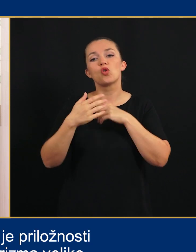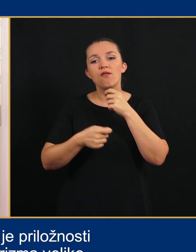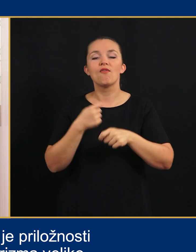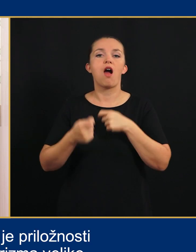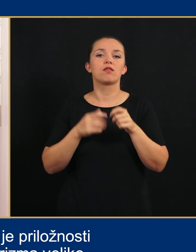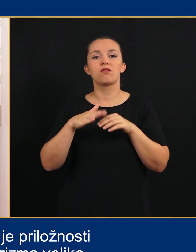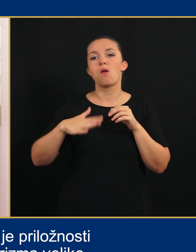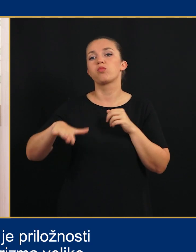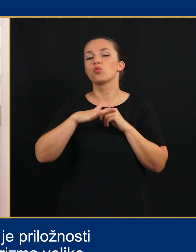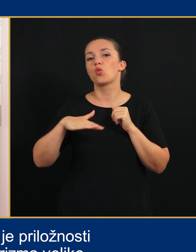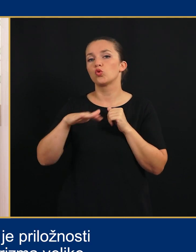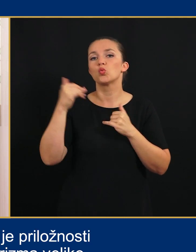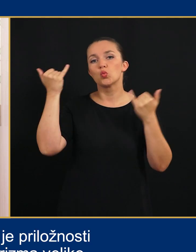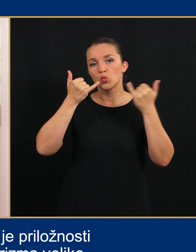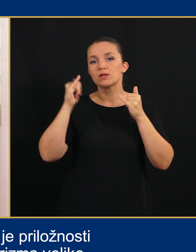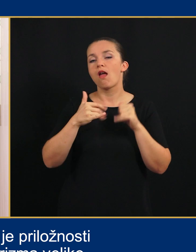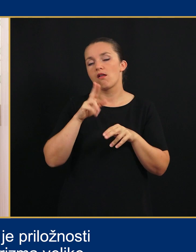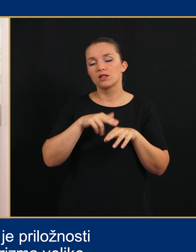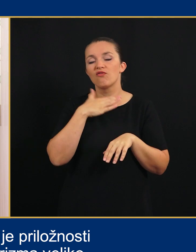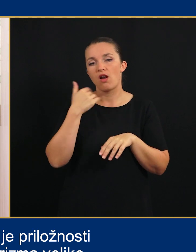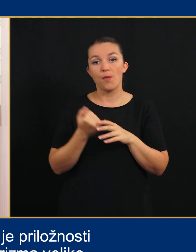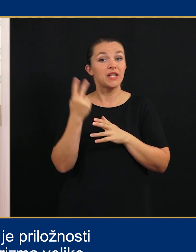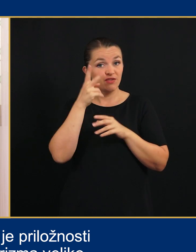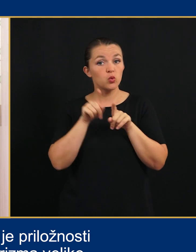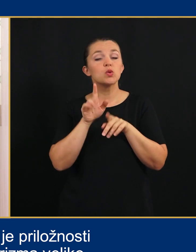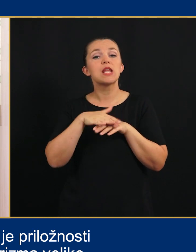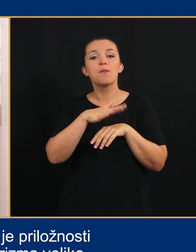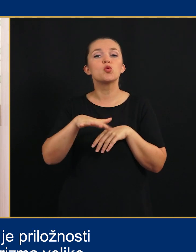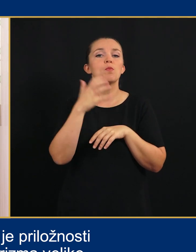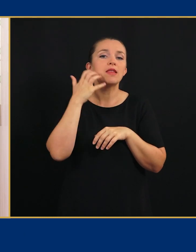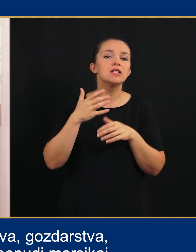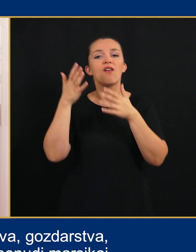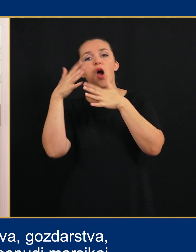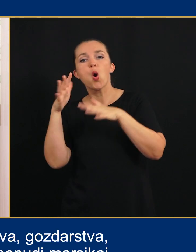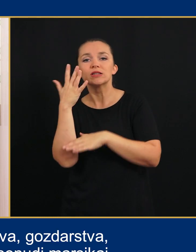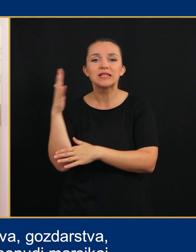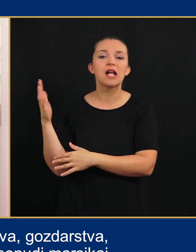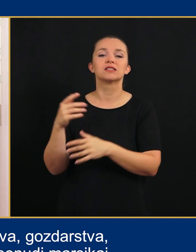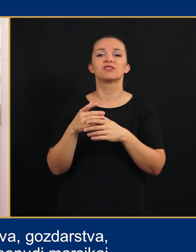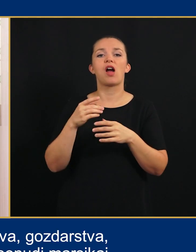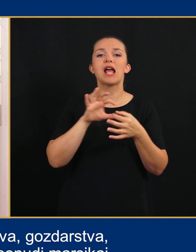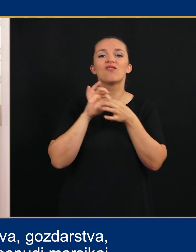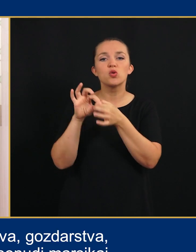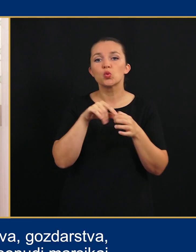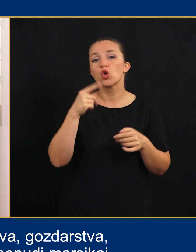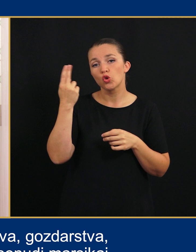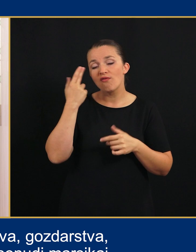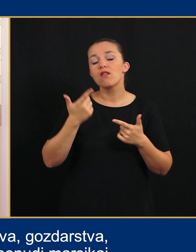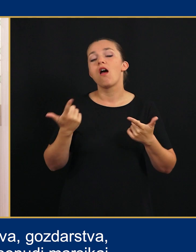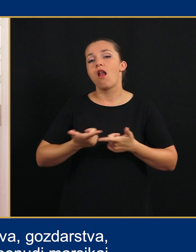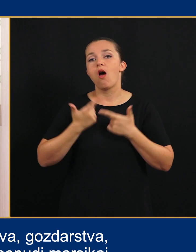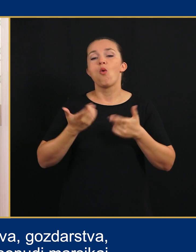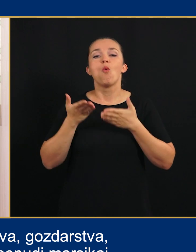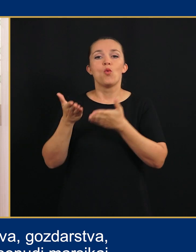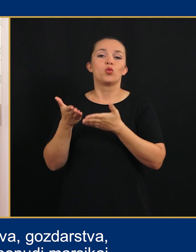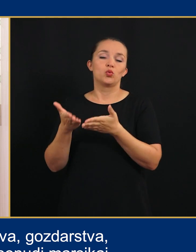da je priložnosti za sodelovanje na področju turizma veliko. Seveda tudi na področju kmetijstva, gozdarstva, infrastrukture,